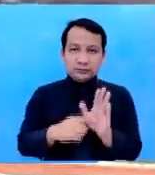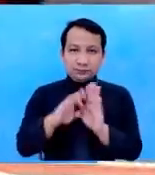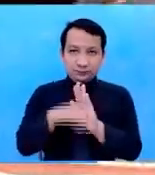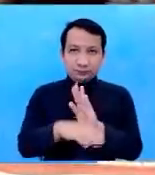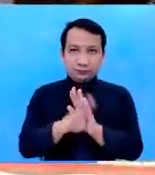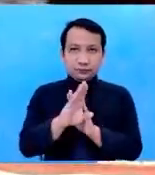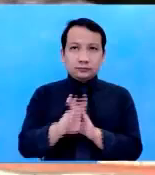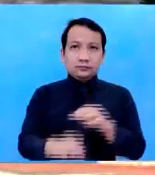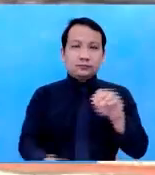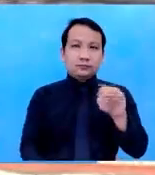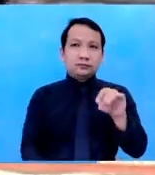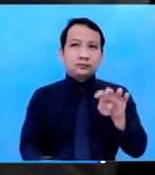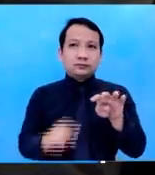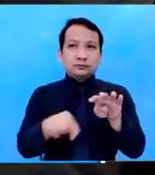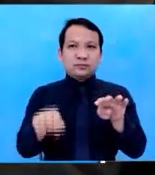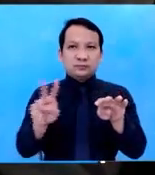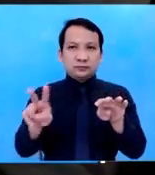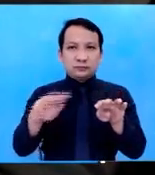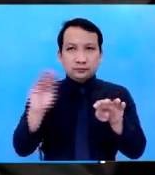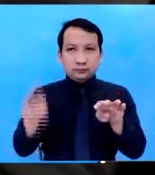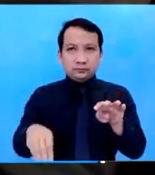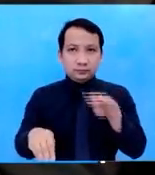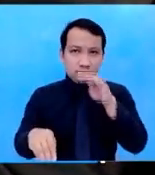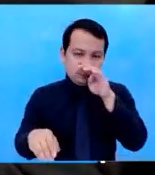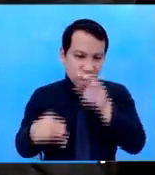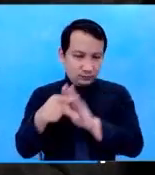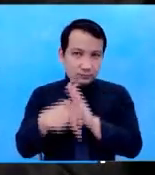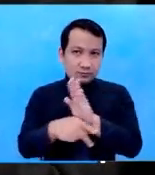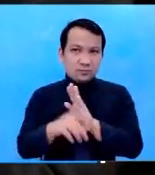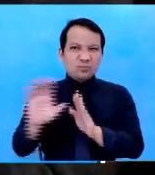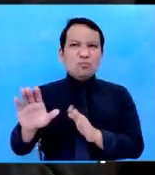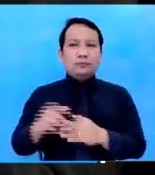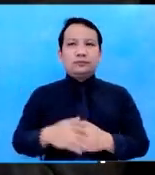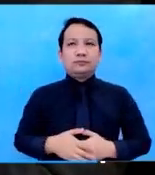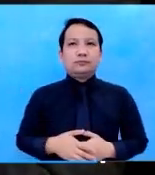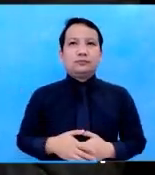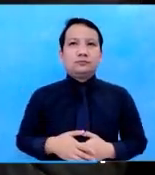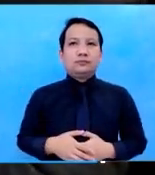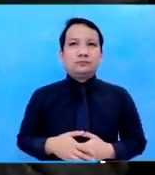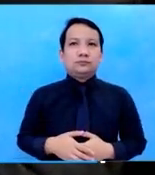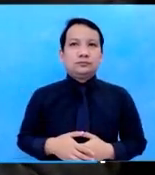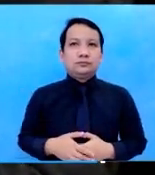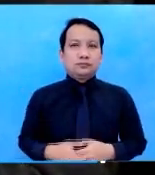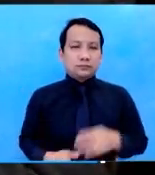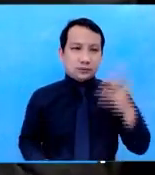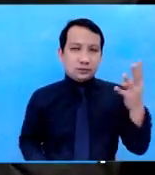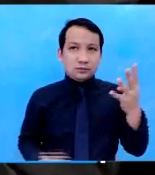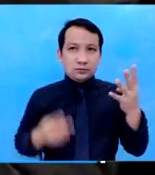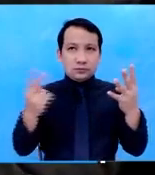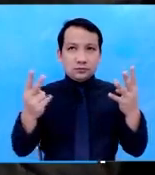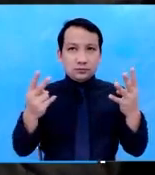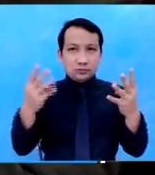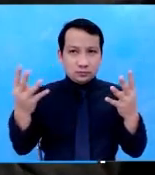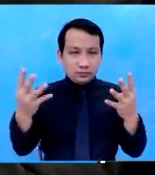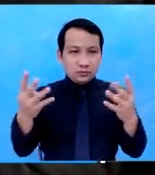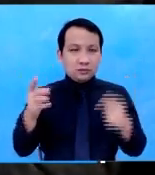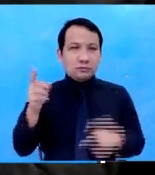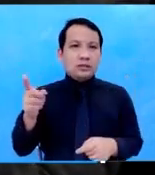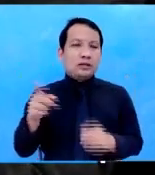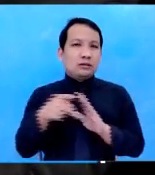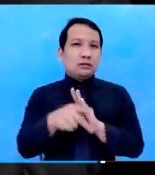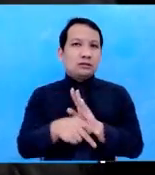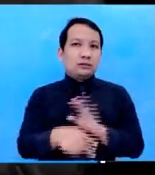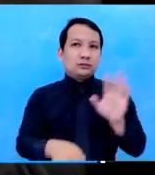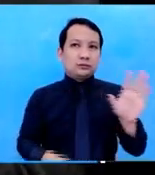14 to 2%. Ang kanilang policy rule 2, policy rule natin 4, 2 to 4.